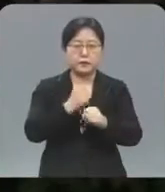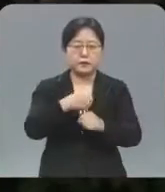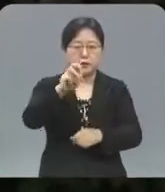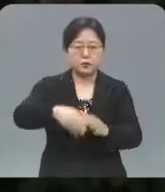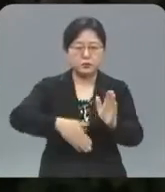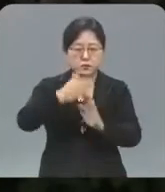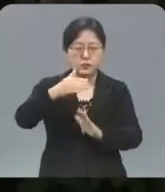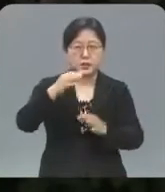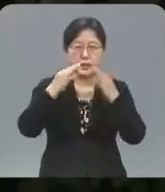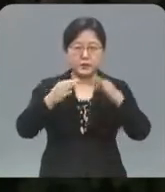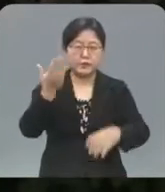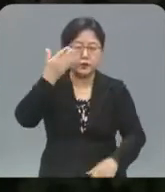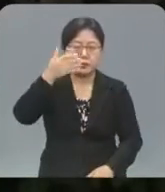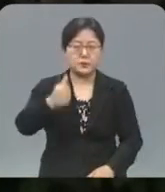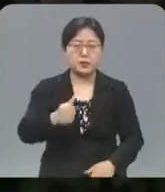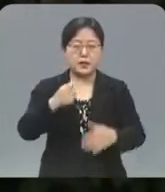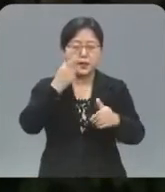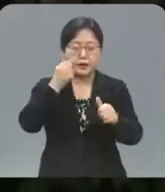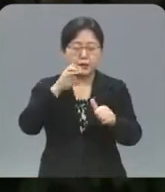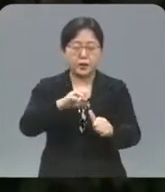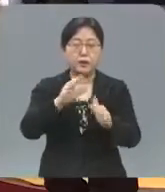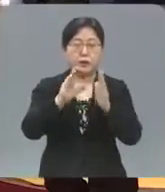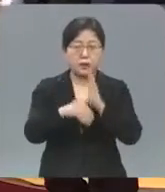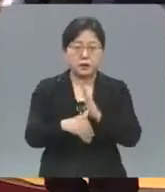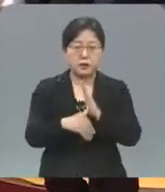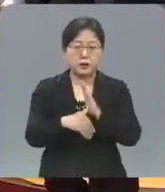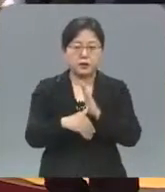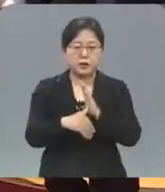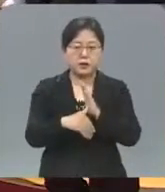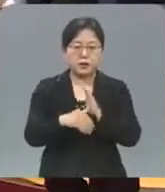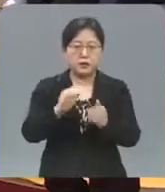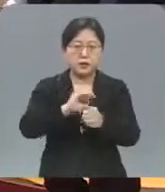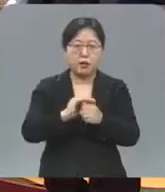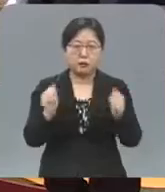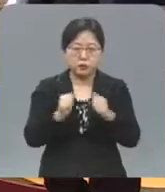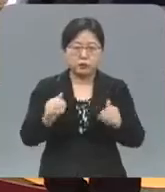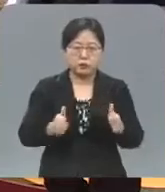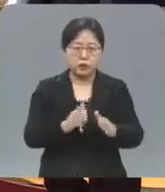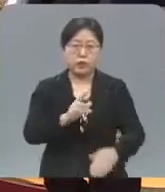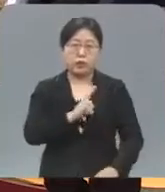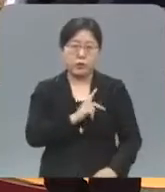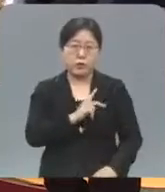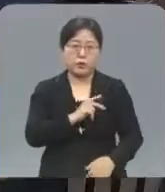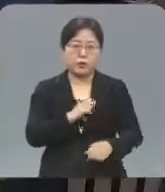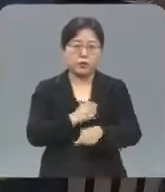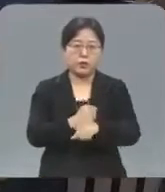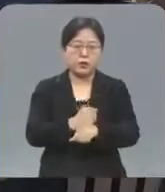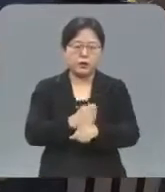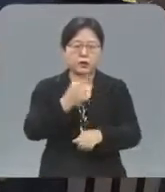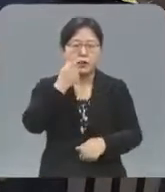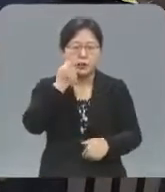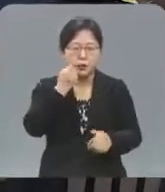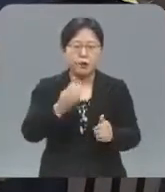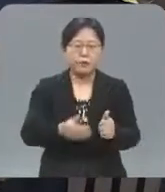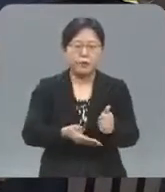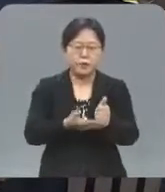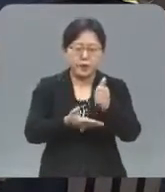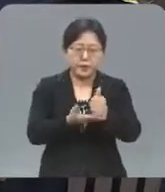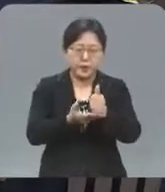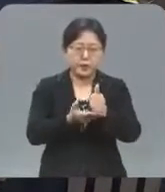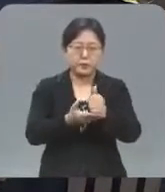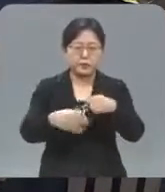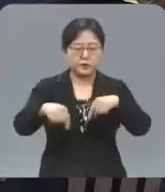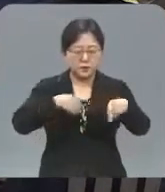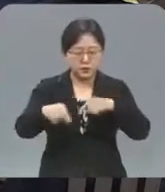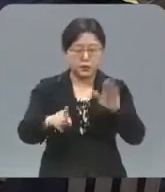광주시는 김 전 회장이 일제강점기 시절에 경상북도 도회의원 등을 지내며 일제 찬양과 황국 신민화